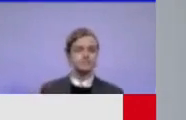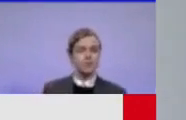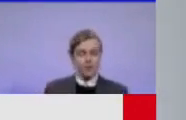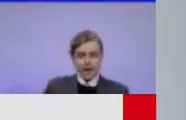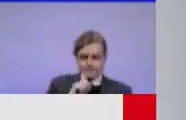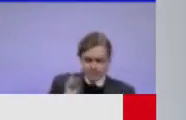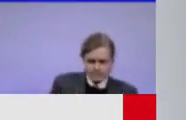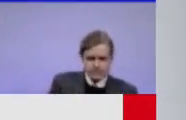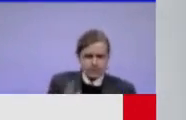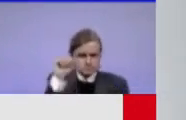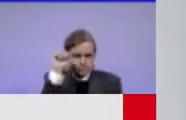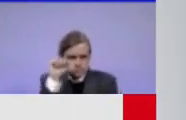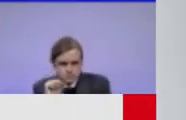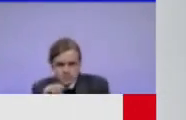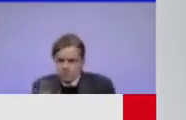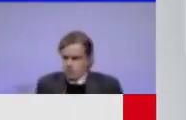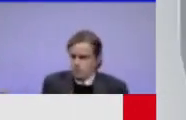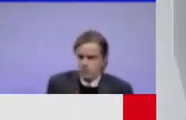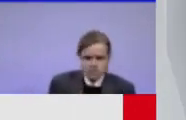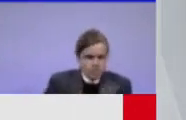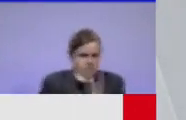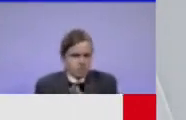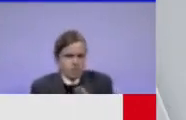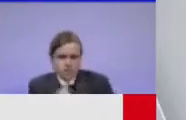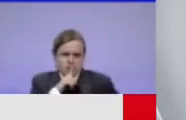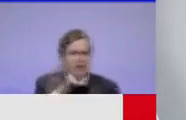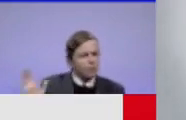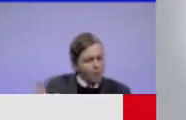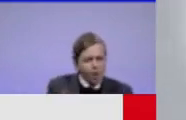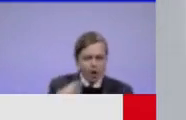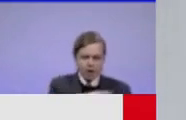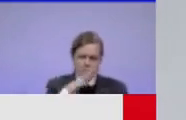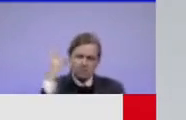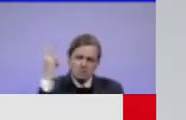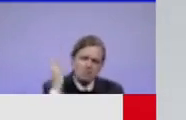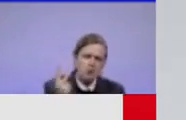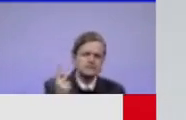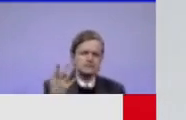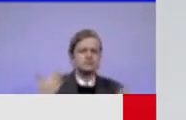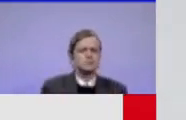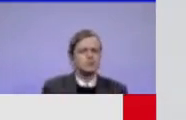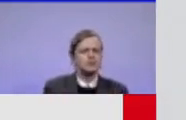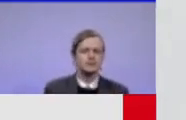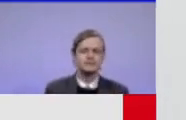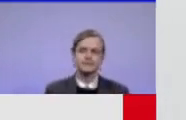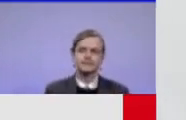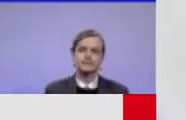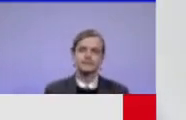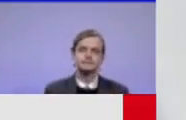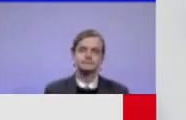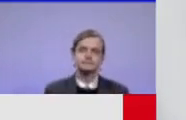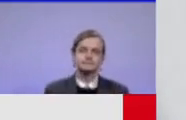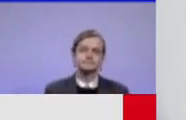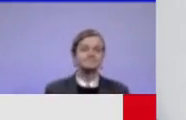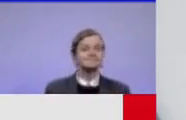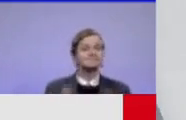fim timizi, pentru că ea vorbește de la sine, de la soluții, la politicile